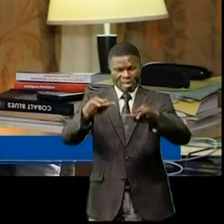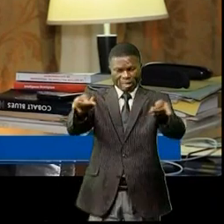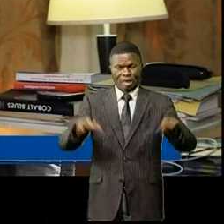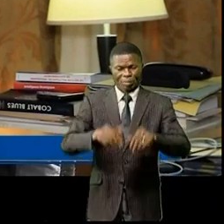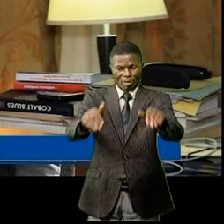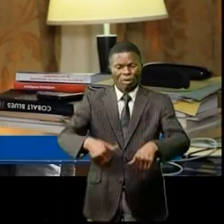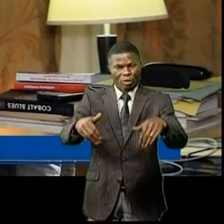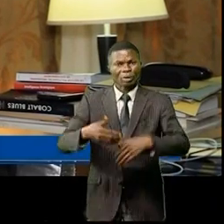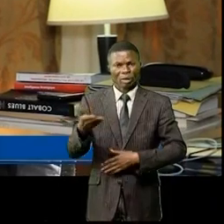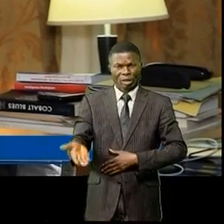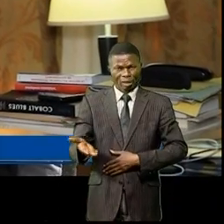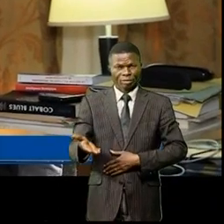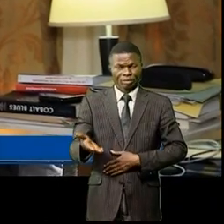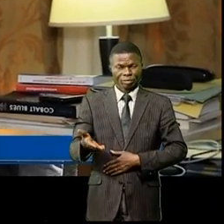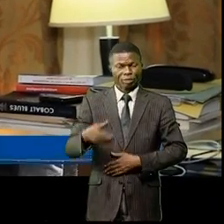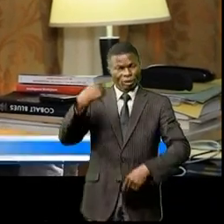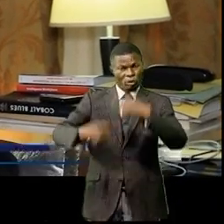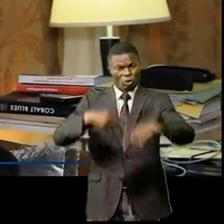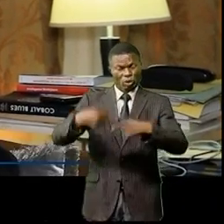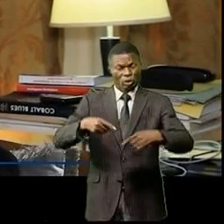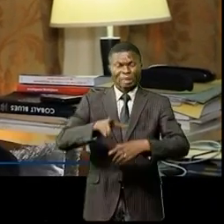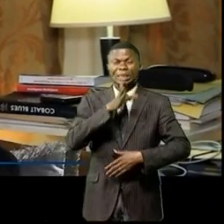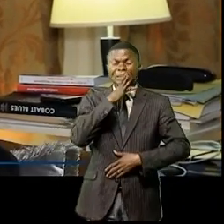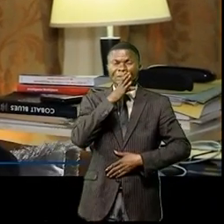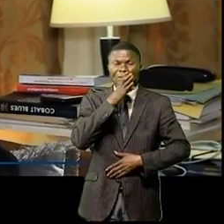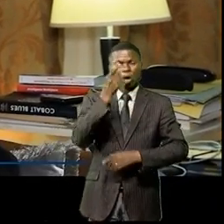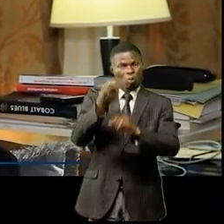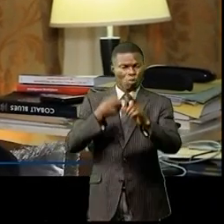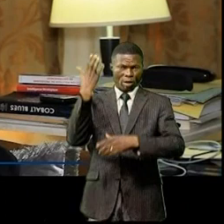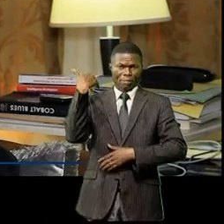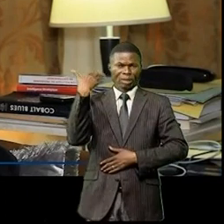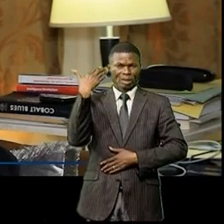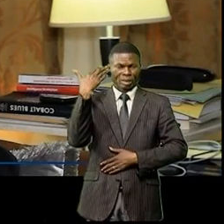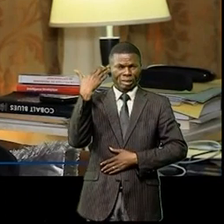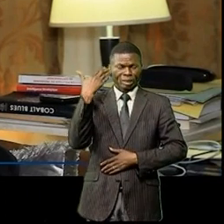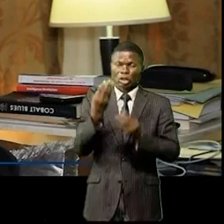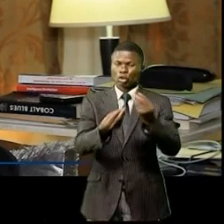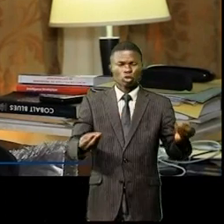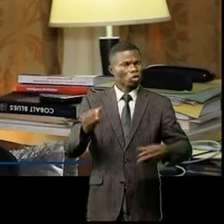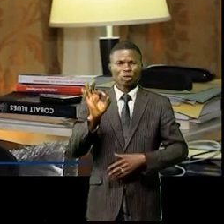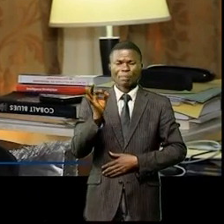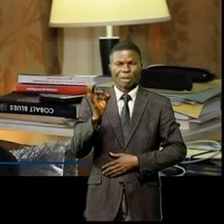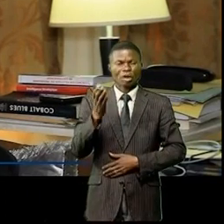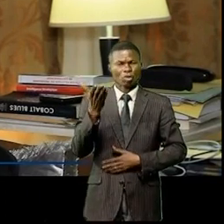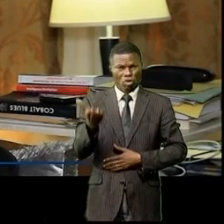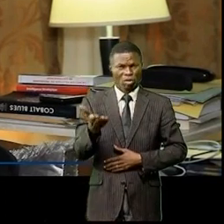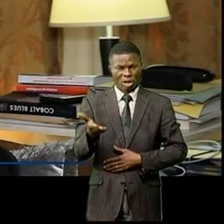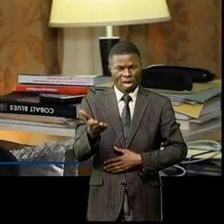agricoles. Une dispute qui dure depuis quelques mois et qui n'a pas encore été